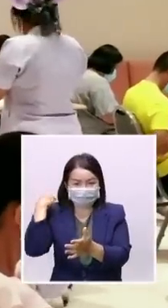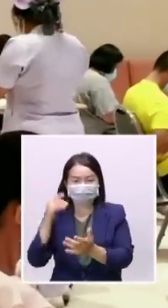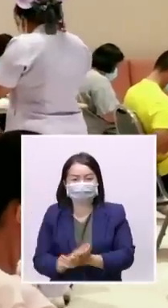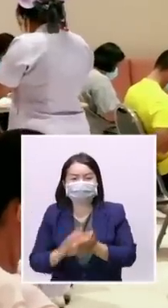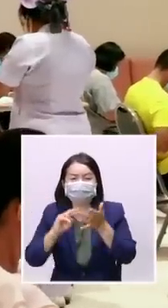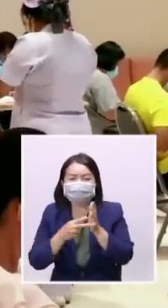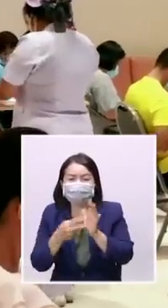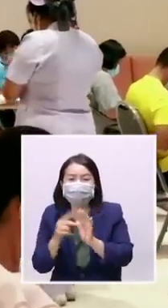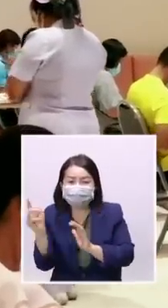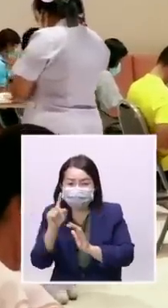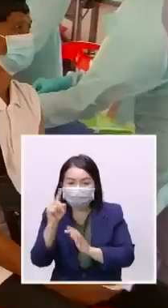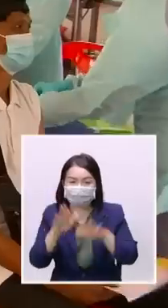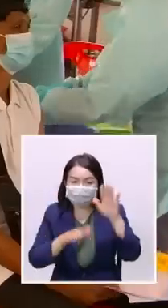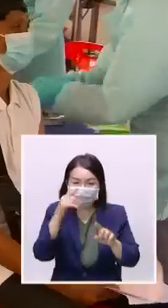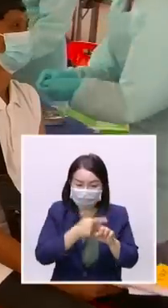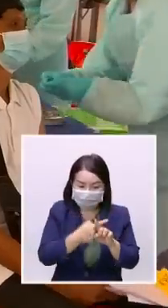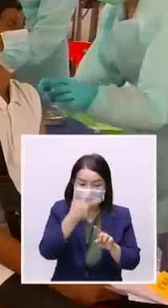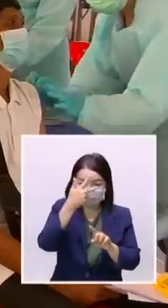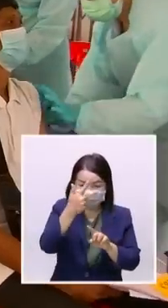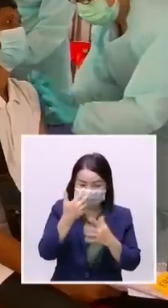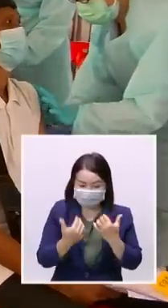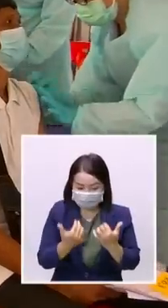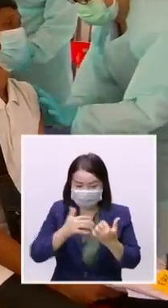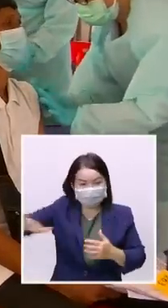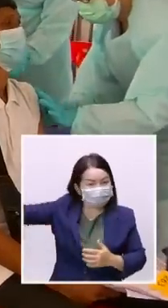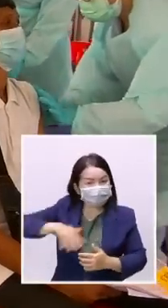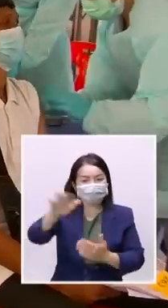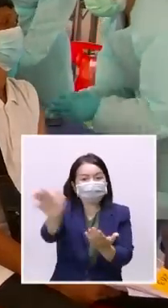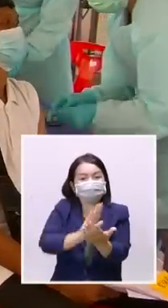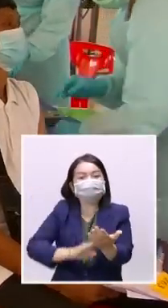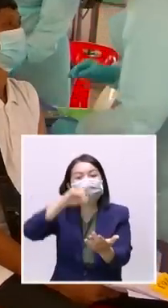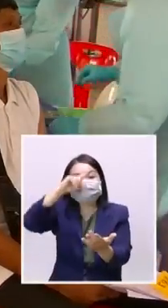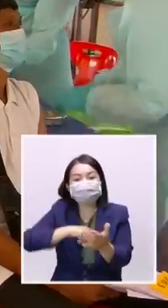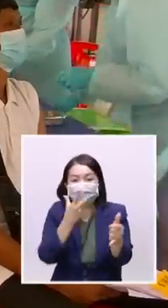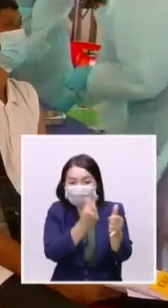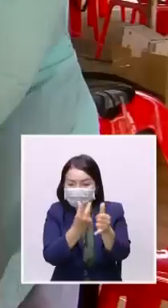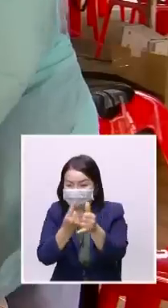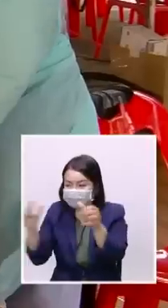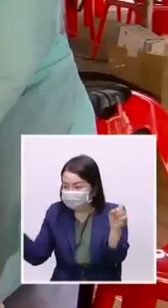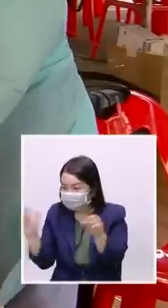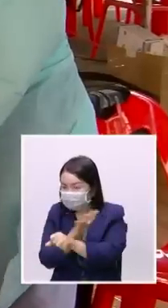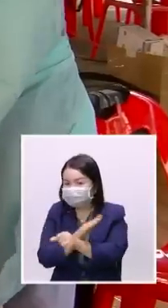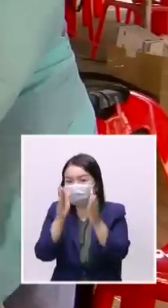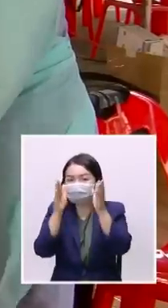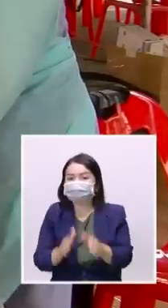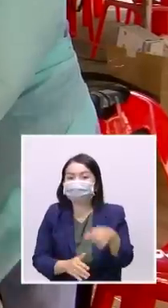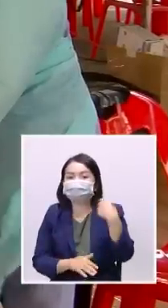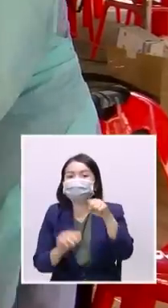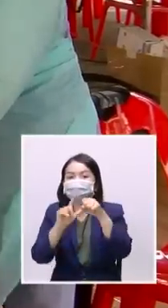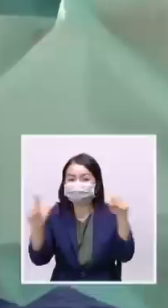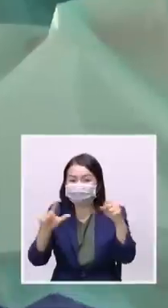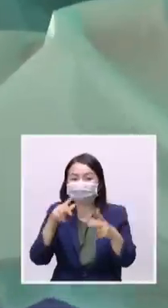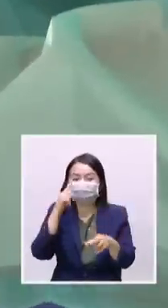นั่นหมายความว่าในช่วง 3เดือนแรกนี้ค่ะอย่างจะให้ปูพรมฉีดวัคซีนถ้าฉีดได้เดือนละ 10ล้านคนเนี่ย